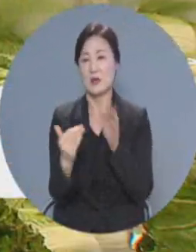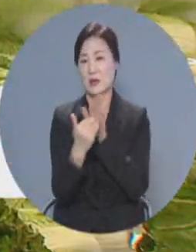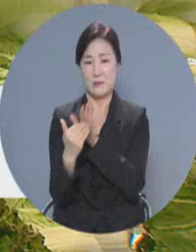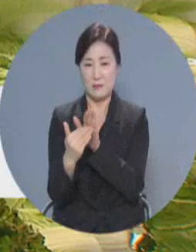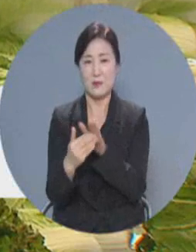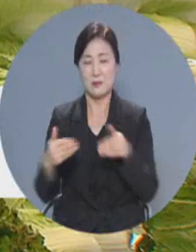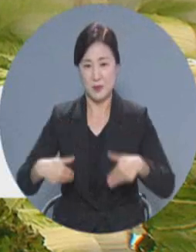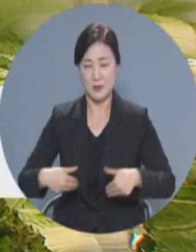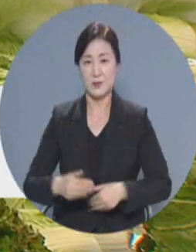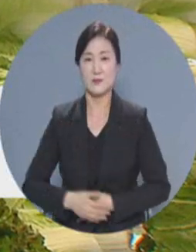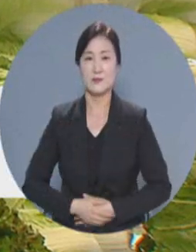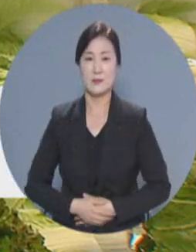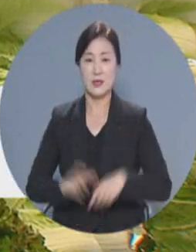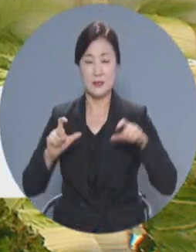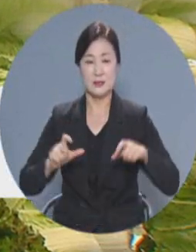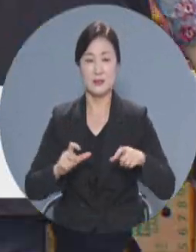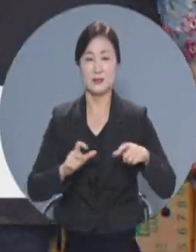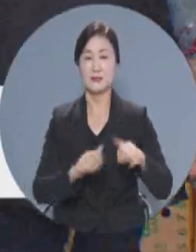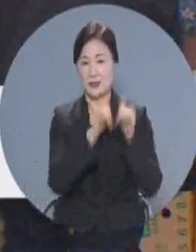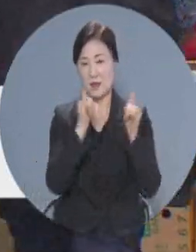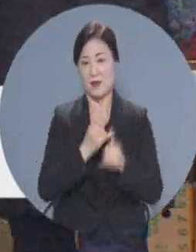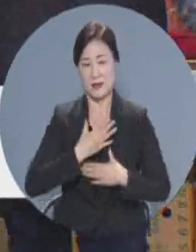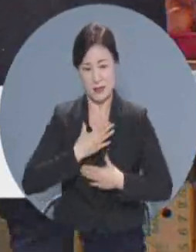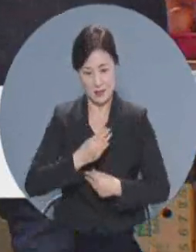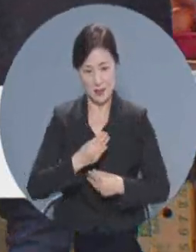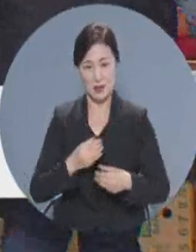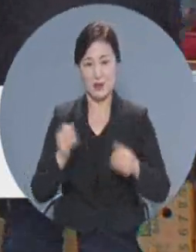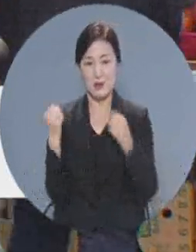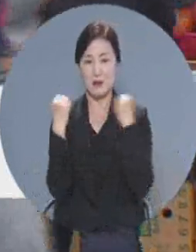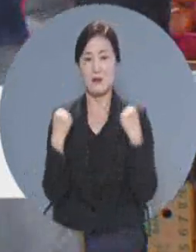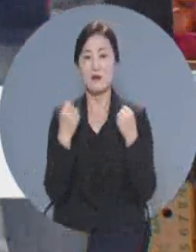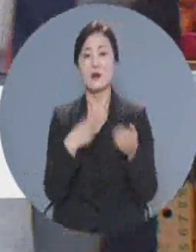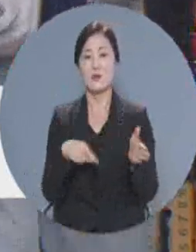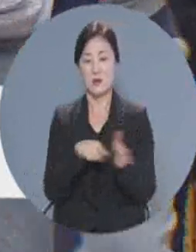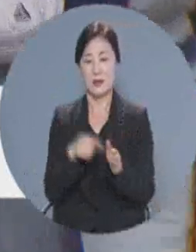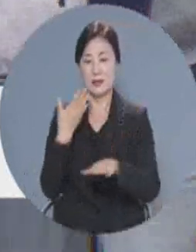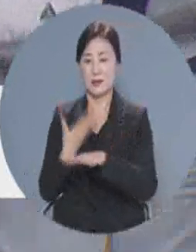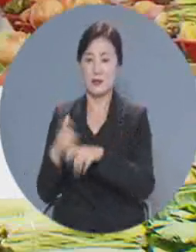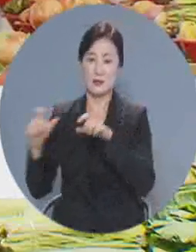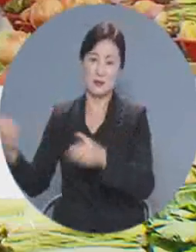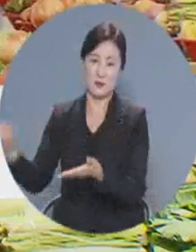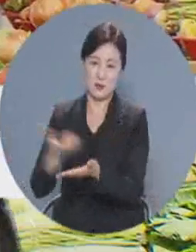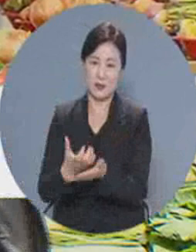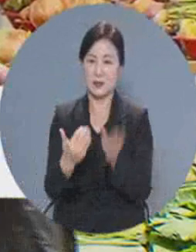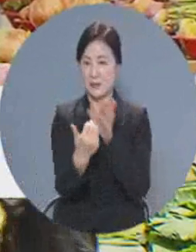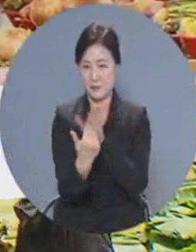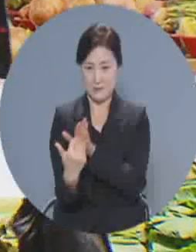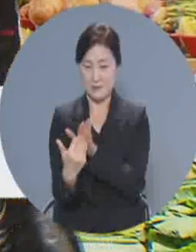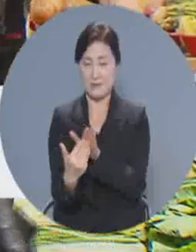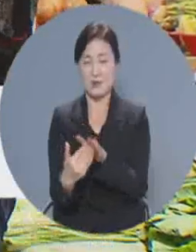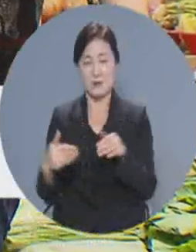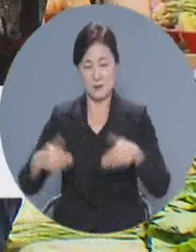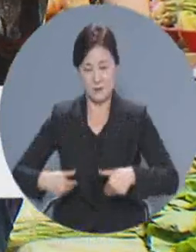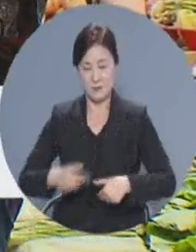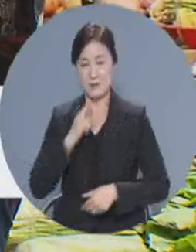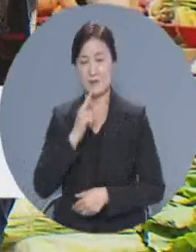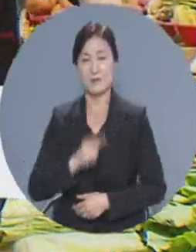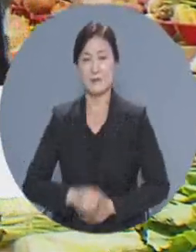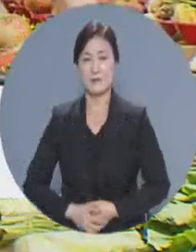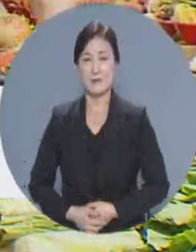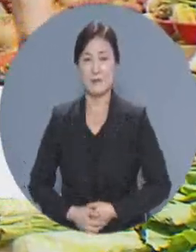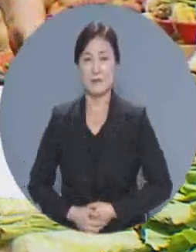불가피하다고 보고 지역 주민들의 안전과 건강을 위해 타 지역 상인들의 상행위를 차단하기 위한 불가피한